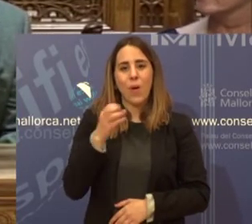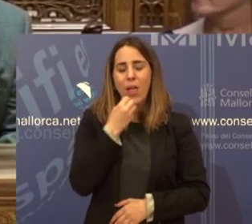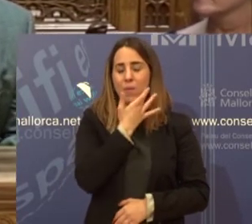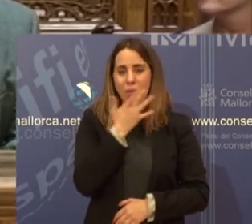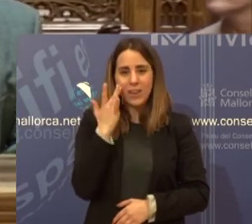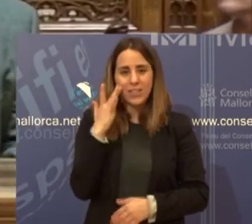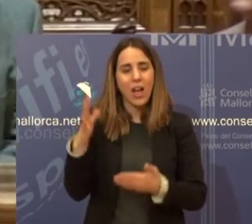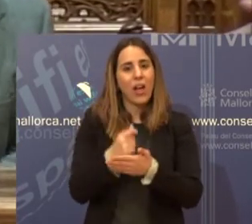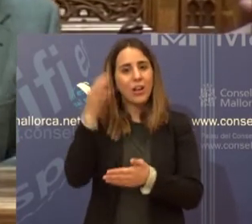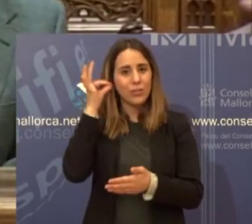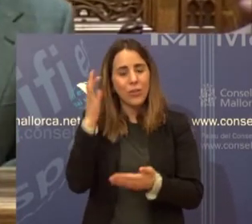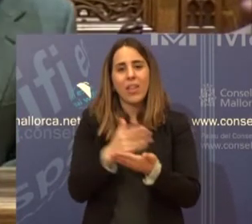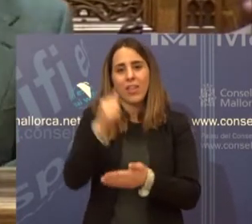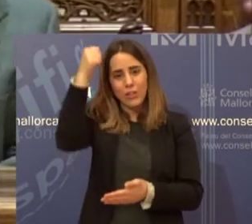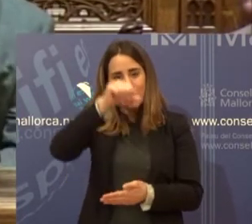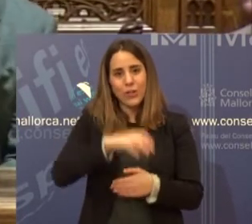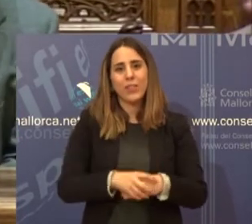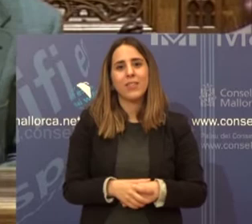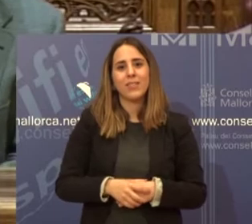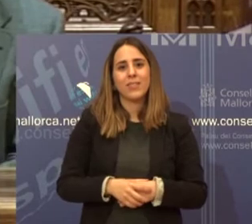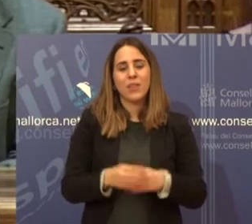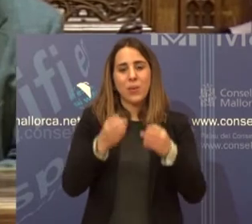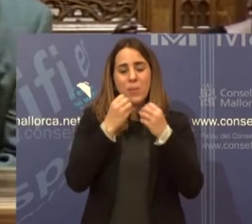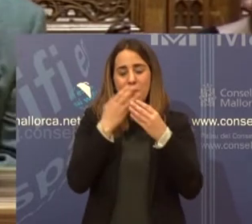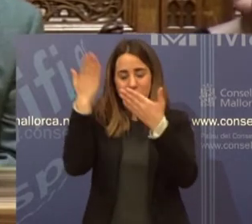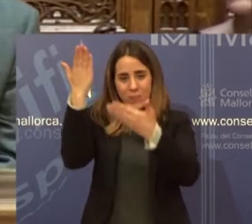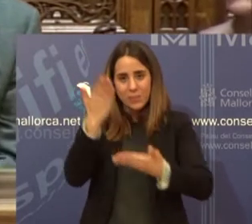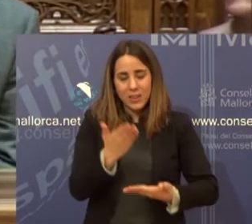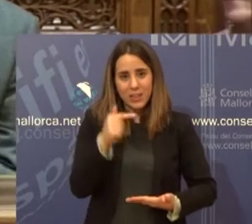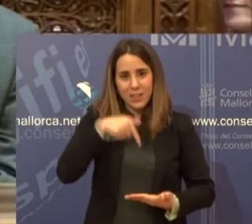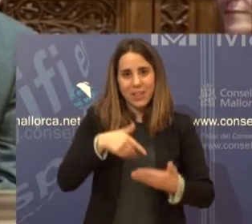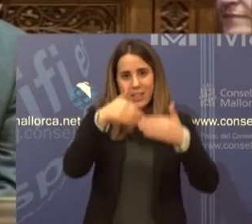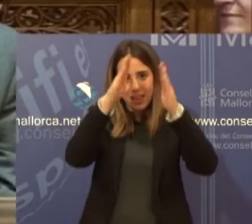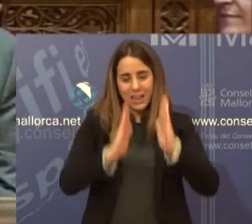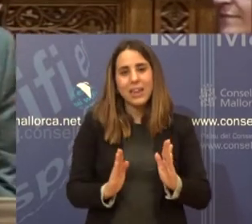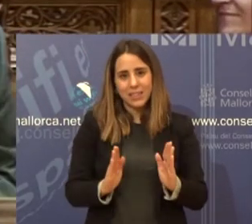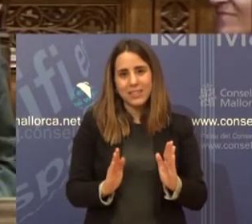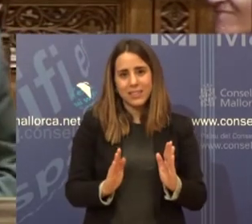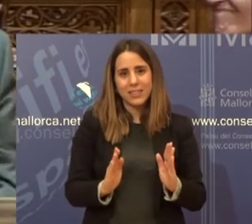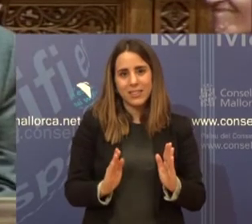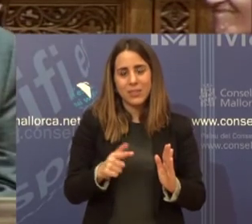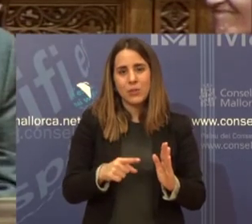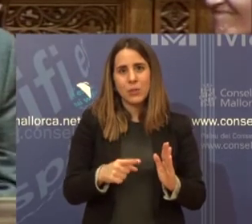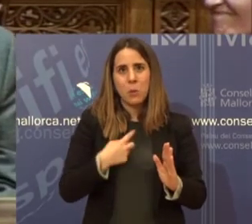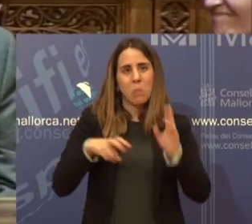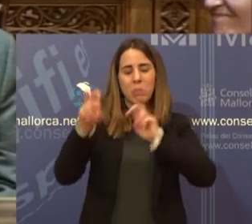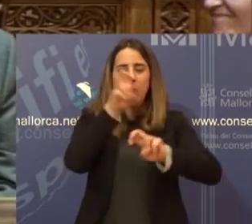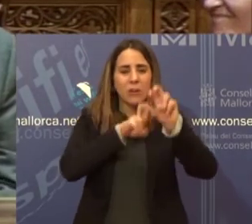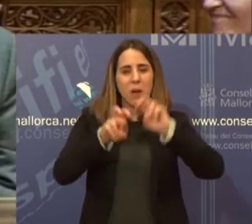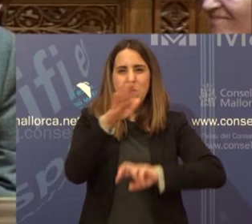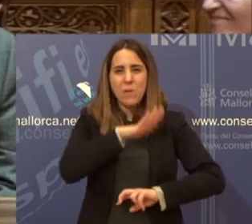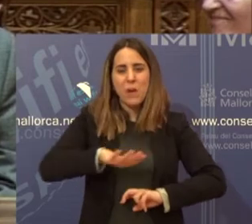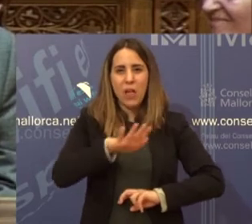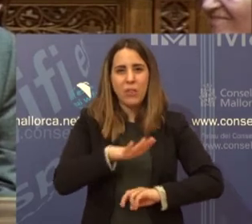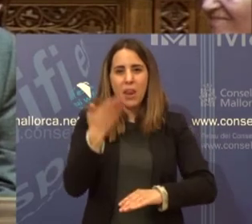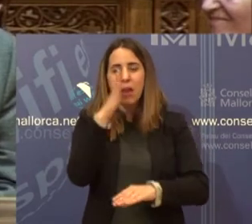Bones tardes a tots i a totes i molt benvinguts ja en aquesta casa. La veritat que quan cercàvem un